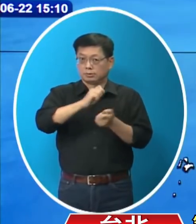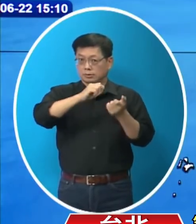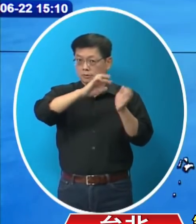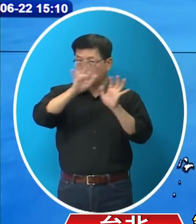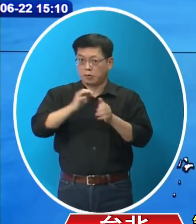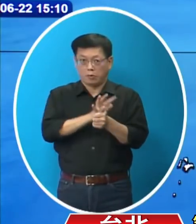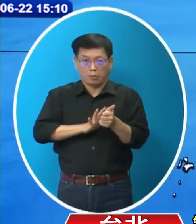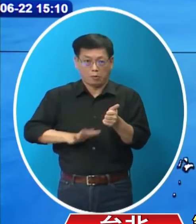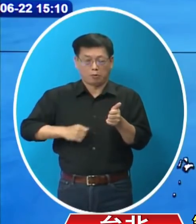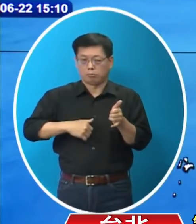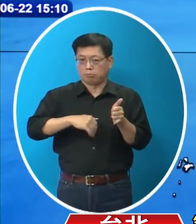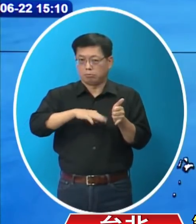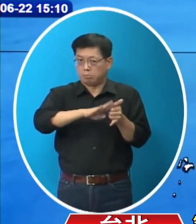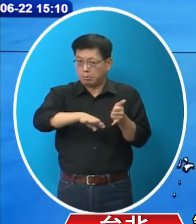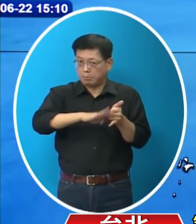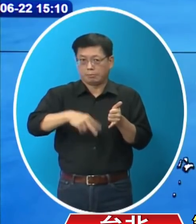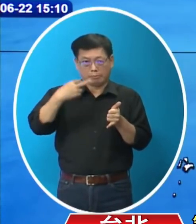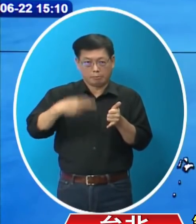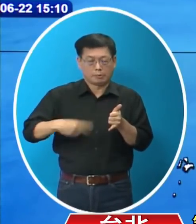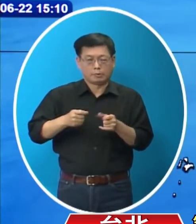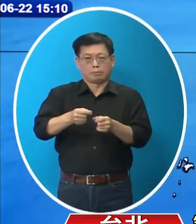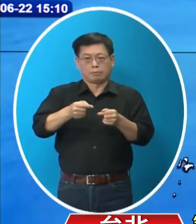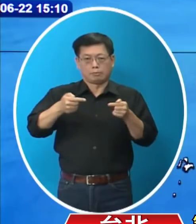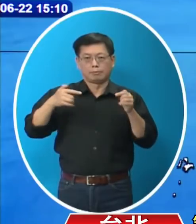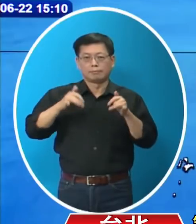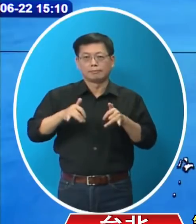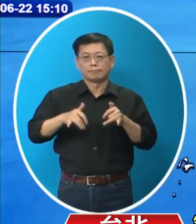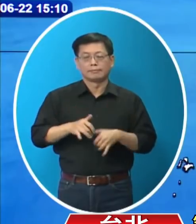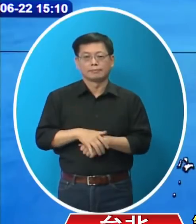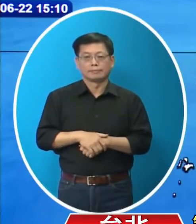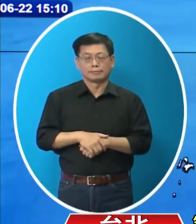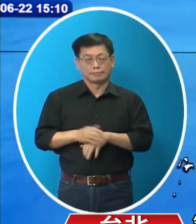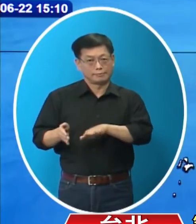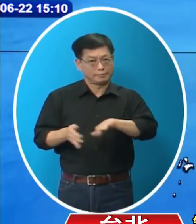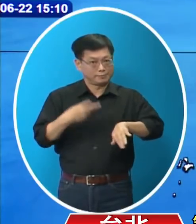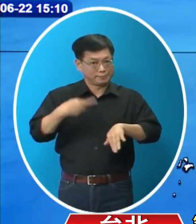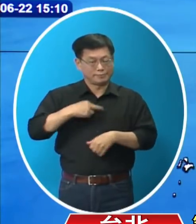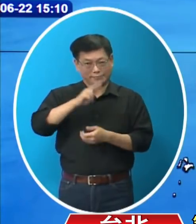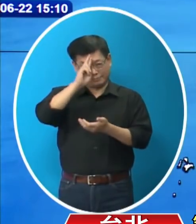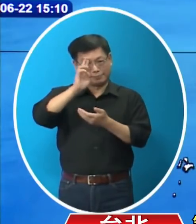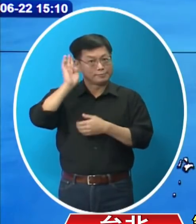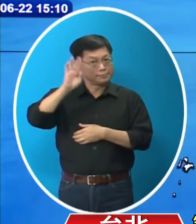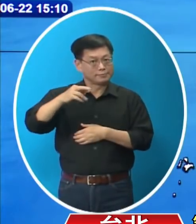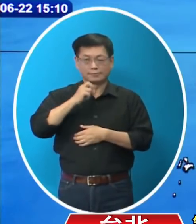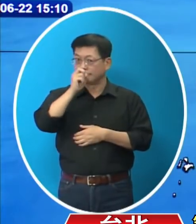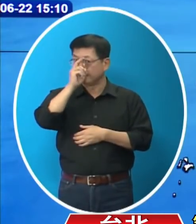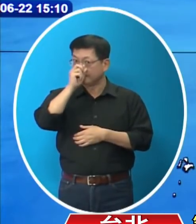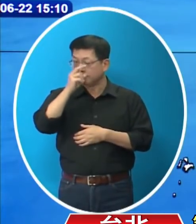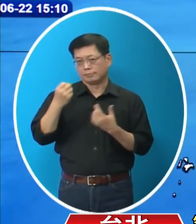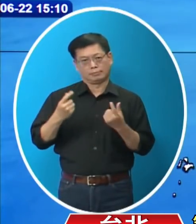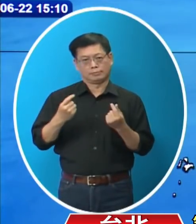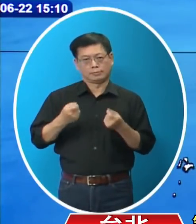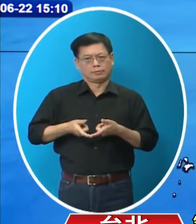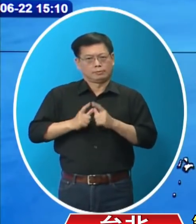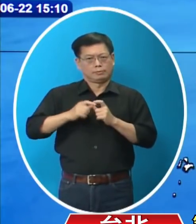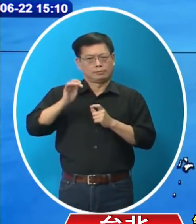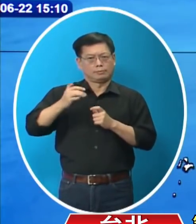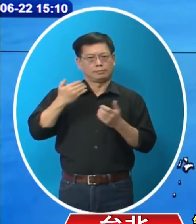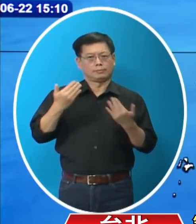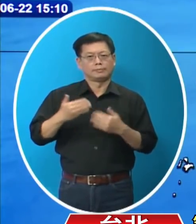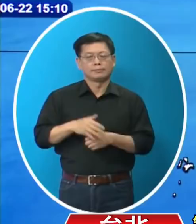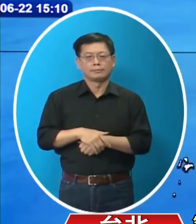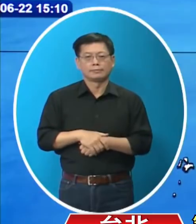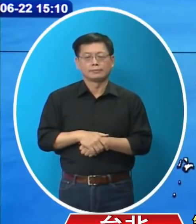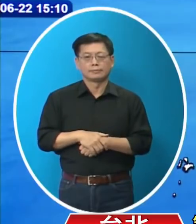其实中南部地区的降雨又开始明显起来。除此之外，在中午过后，宜兰地区的降雨也是非常的明